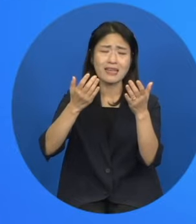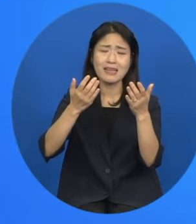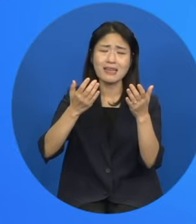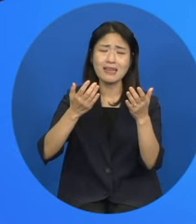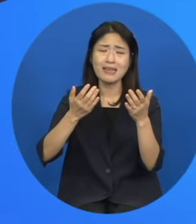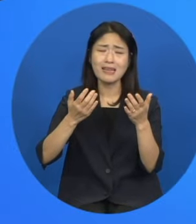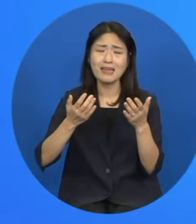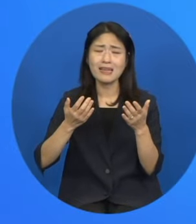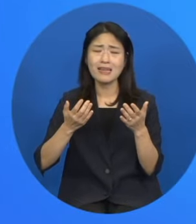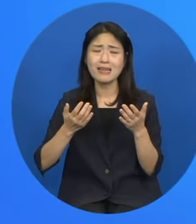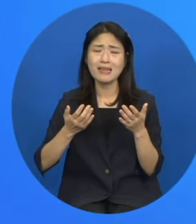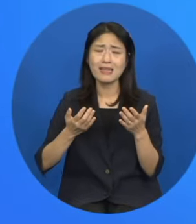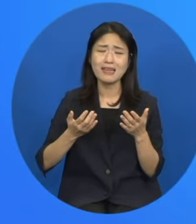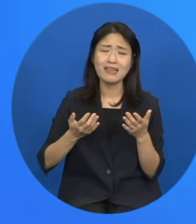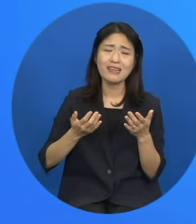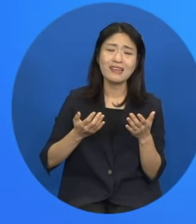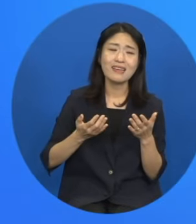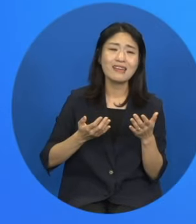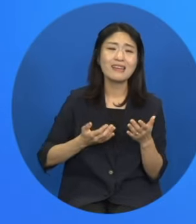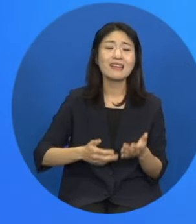지켜주시네